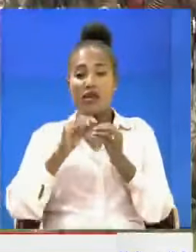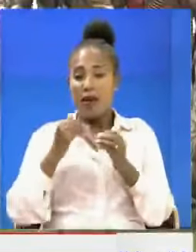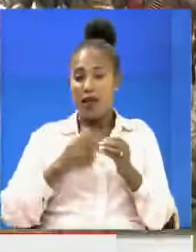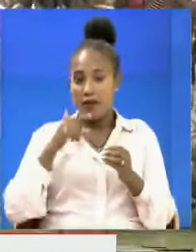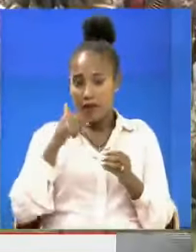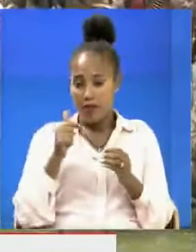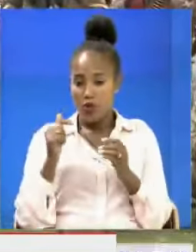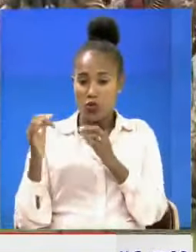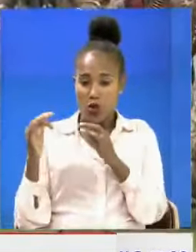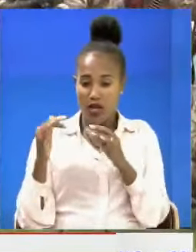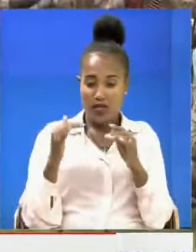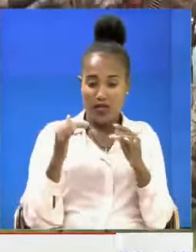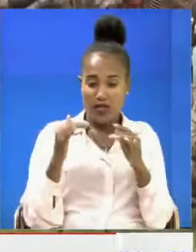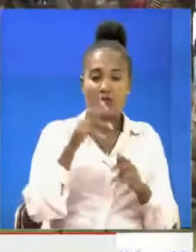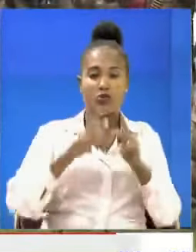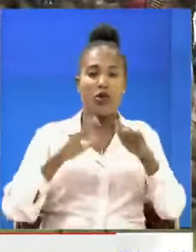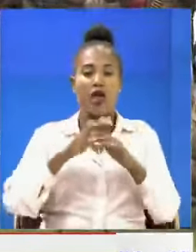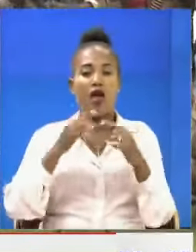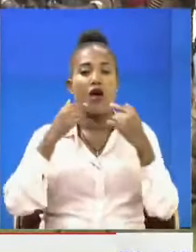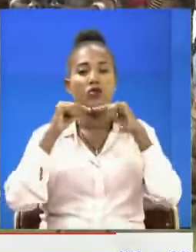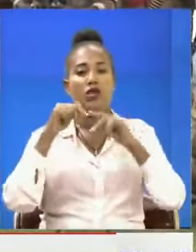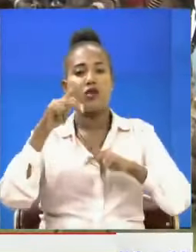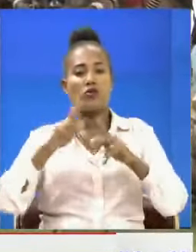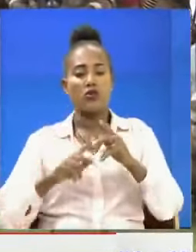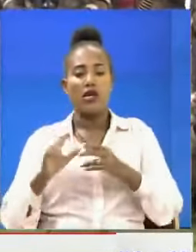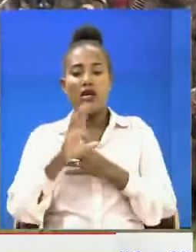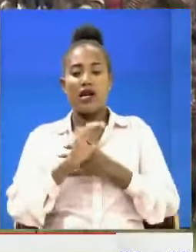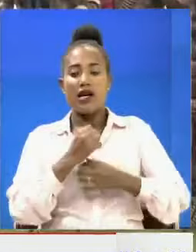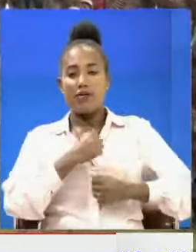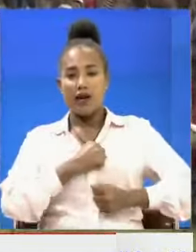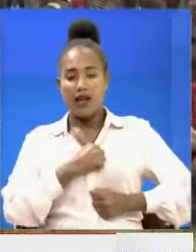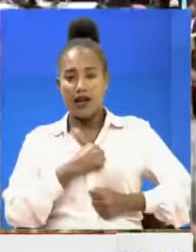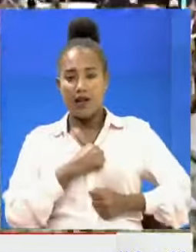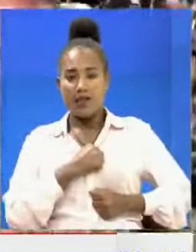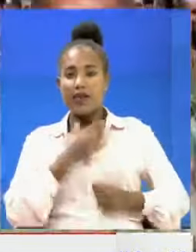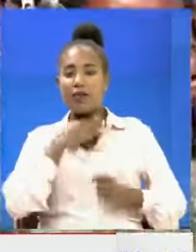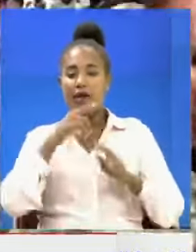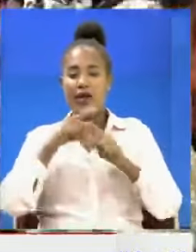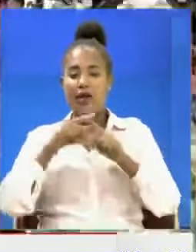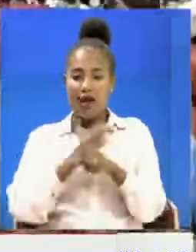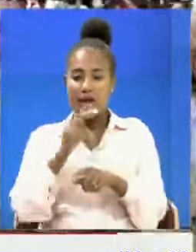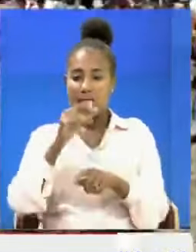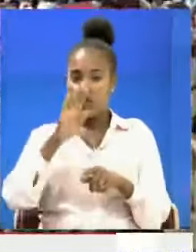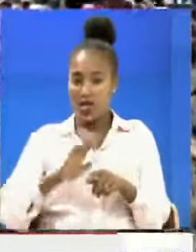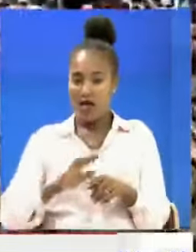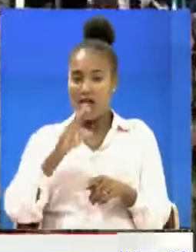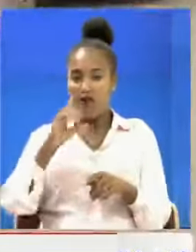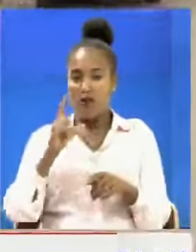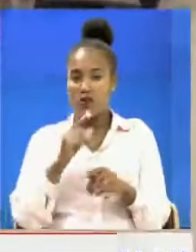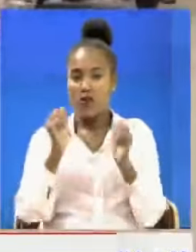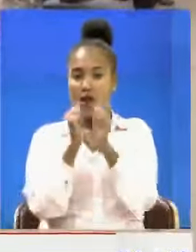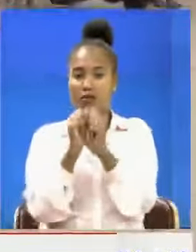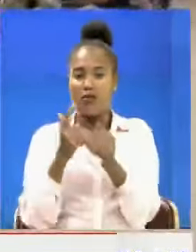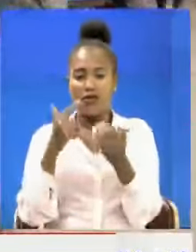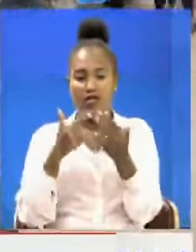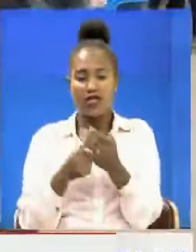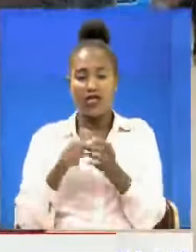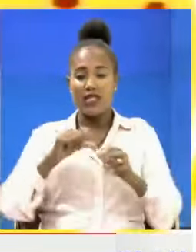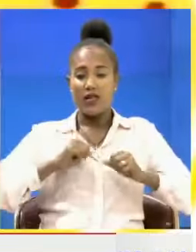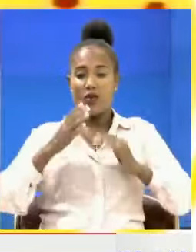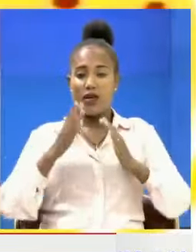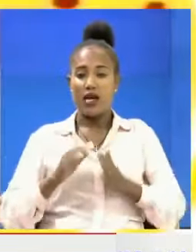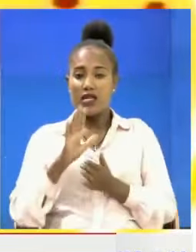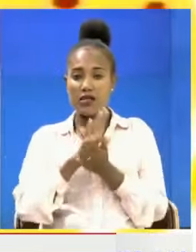በሚል የጦርነት ነጋሪት በህዝቡ ላይ አውጇል። ህዝቡም ከሀገር መከላከያ ሰራዊት ከአማራ ልዩ ኃይል ሚሊሻና ፋኖ ጋር በመሆን ይህንን